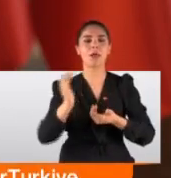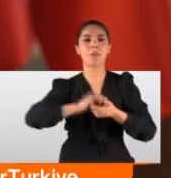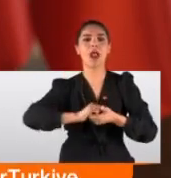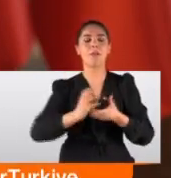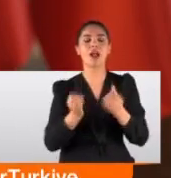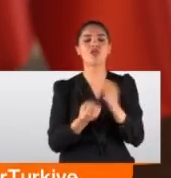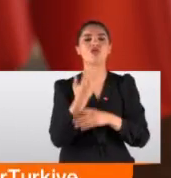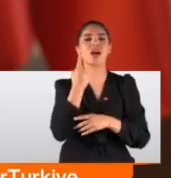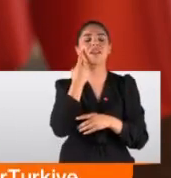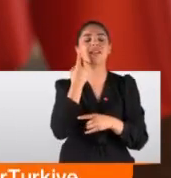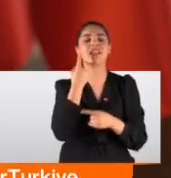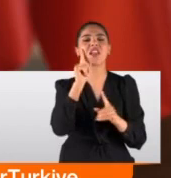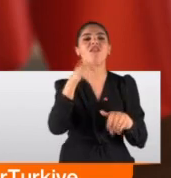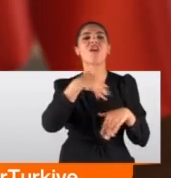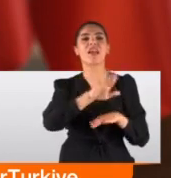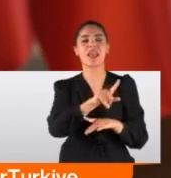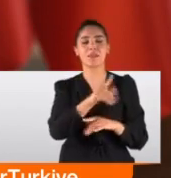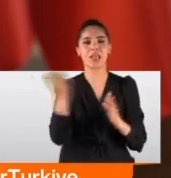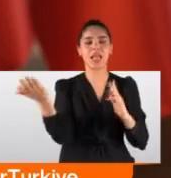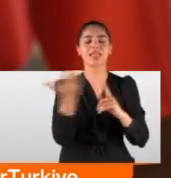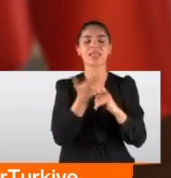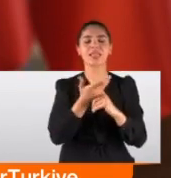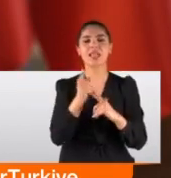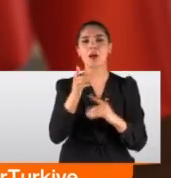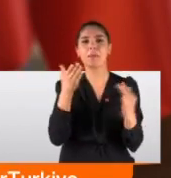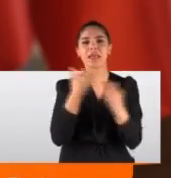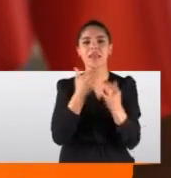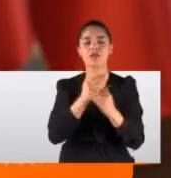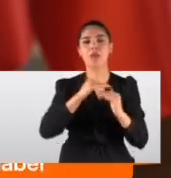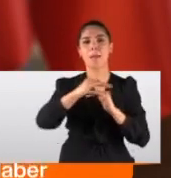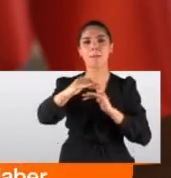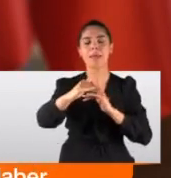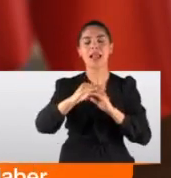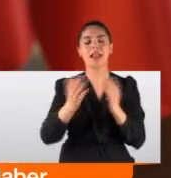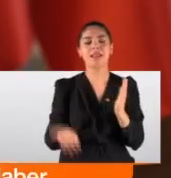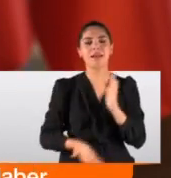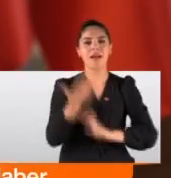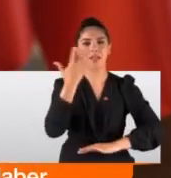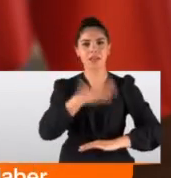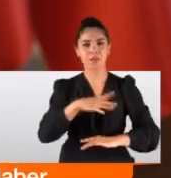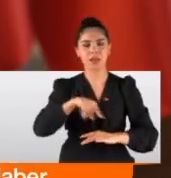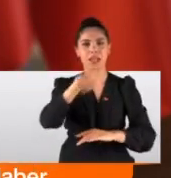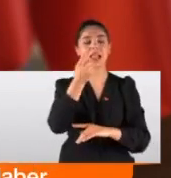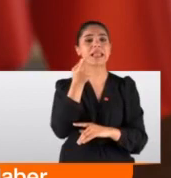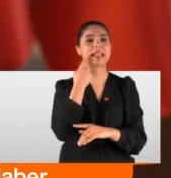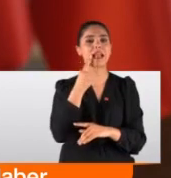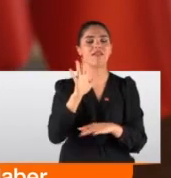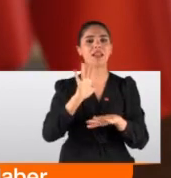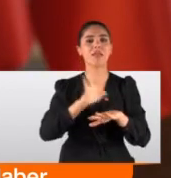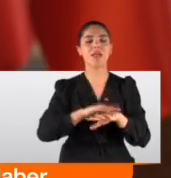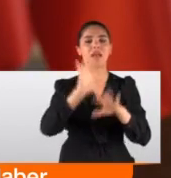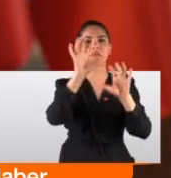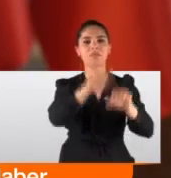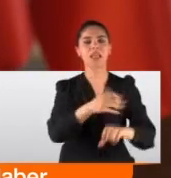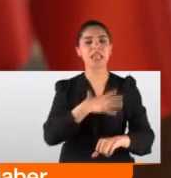göremediler. Darbe girişimleriyle millet iradesini ortadan kaldırmak suretiyle devletimize el koymak